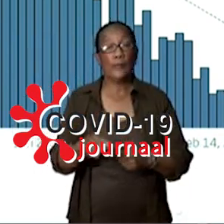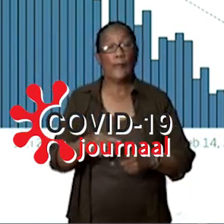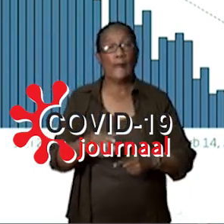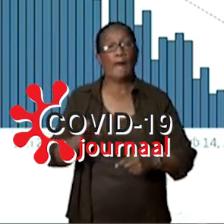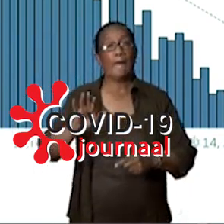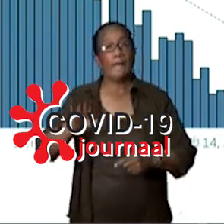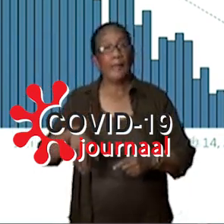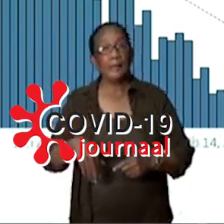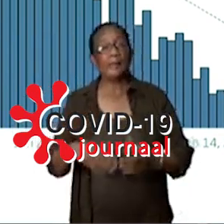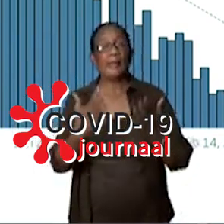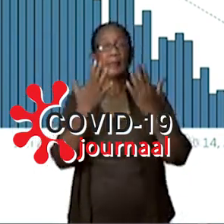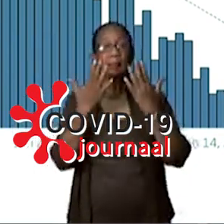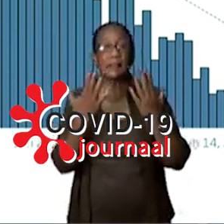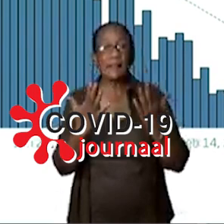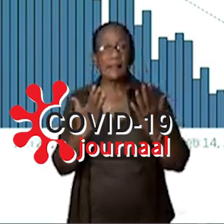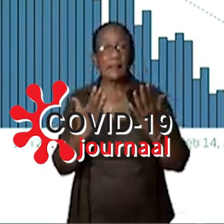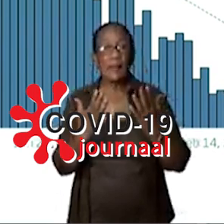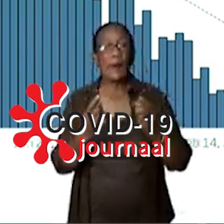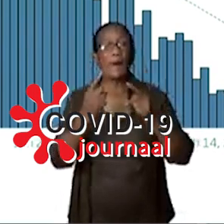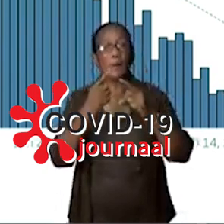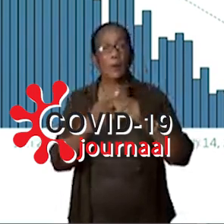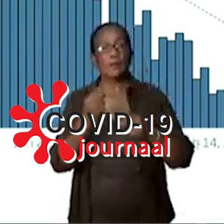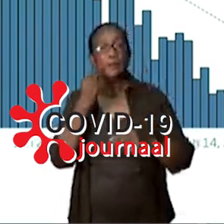minder dan 10 positieve per dag hebben.